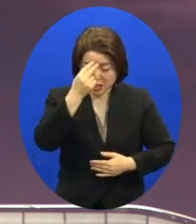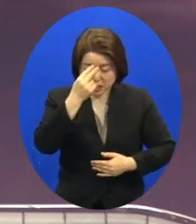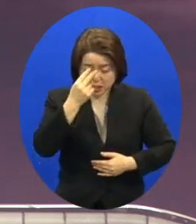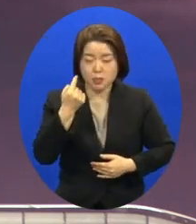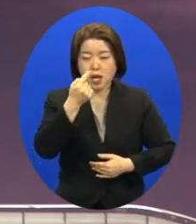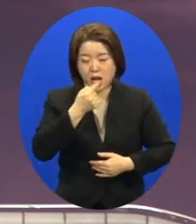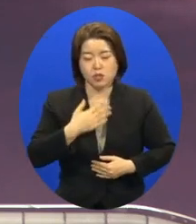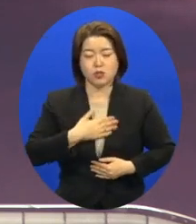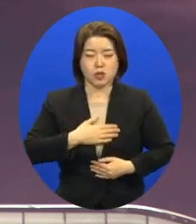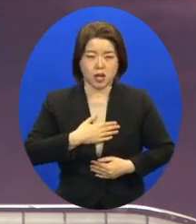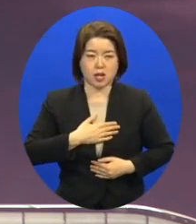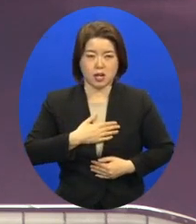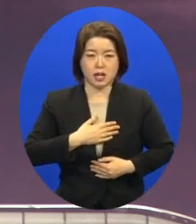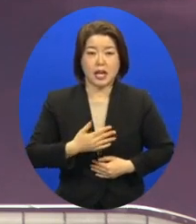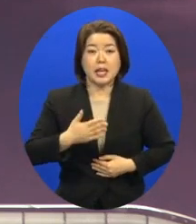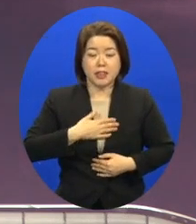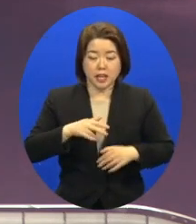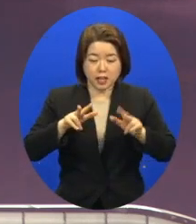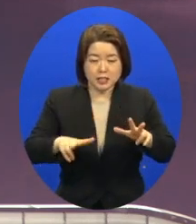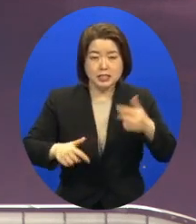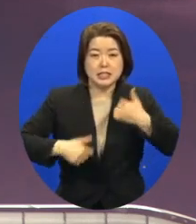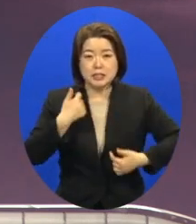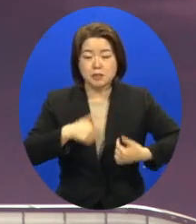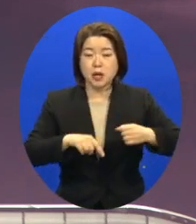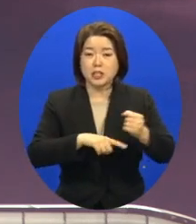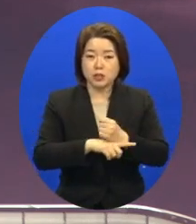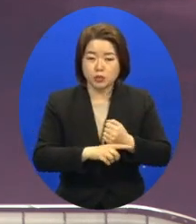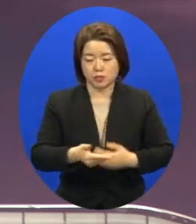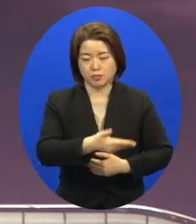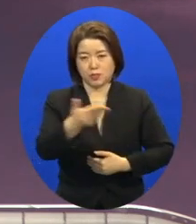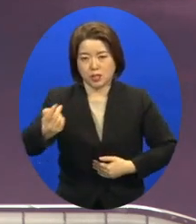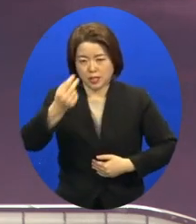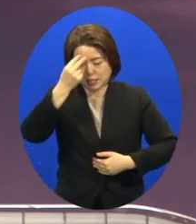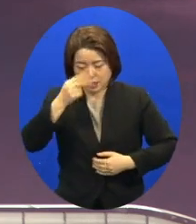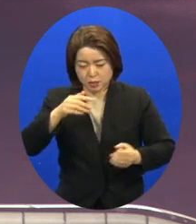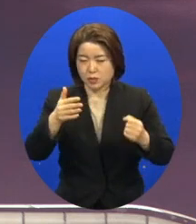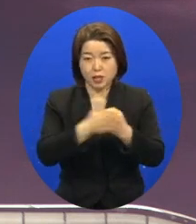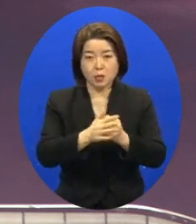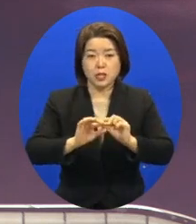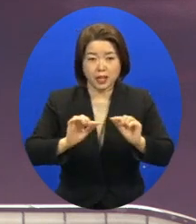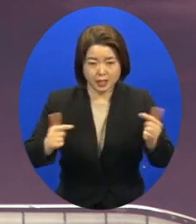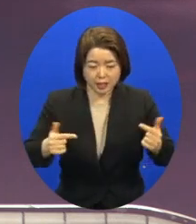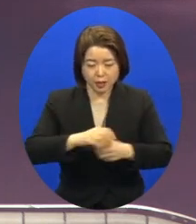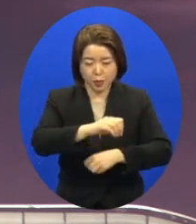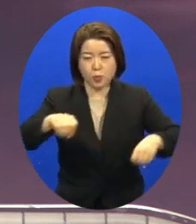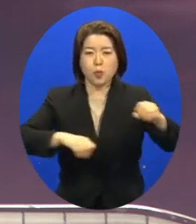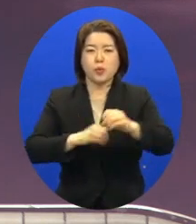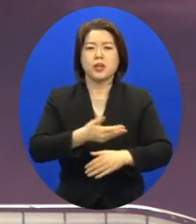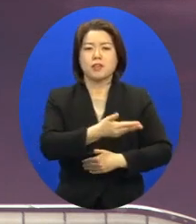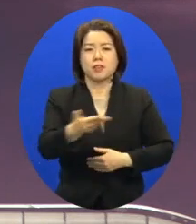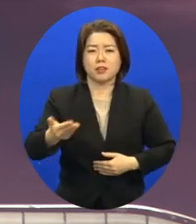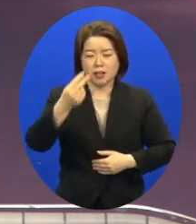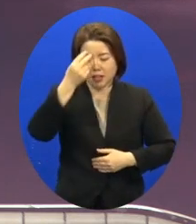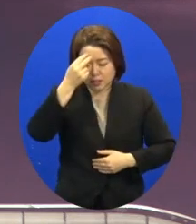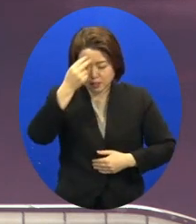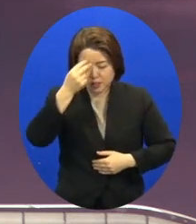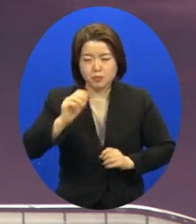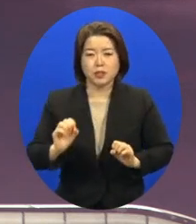줄을 알미라. 내가 지금 기뻐함은 너희로 근심하게 한 까닭이 아니고 도리어 너희가 근심하게